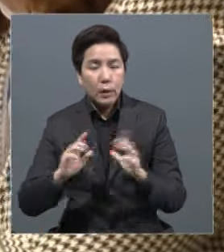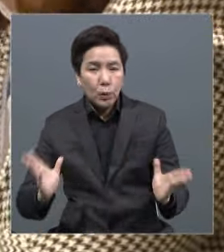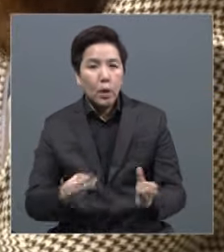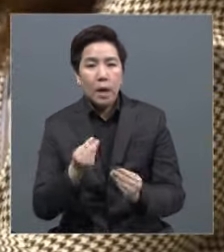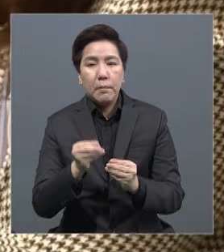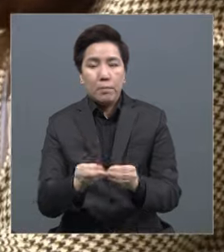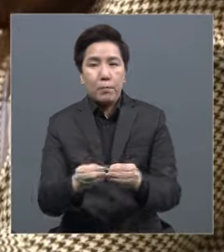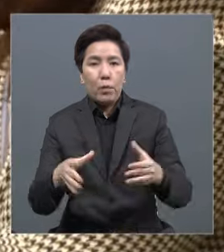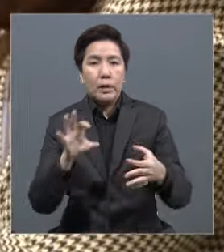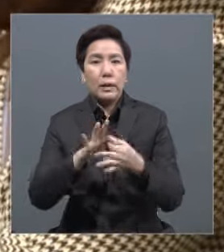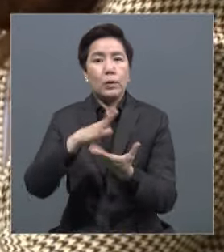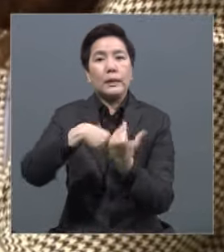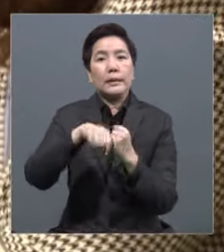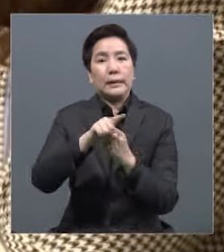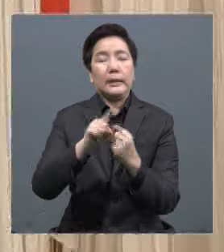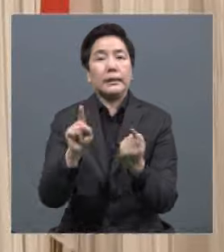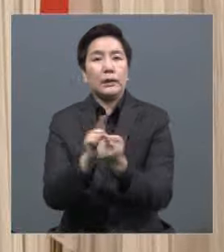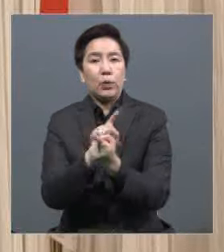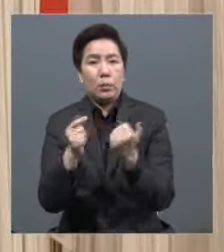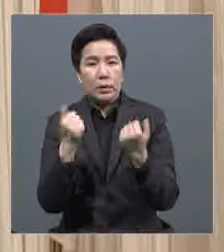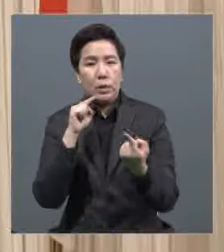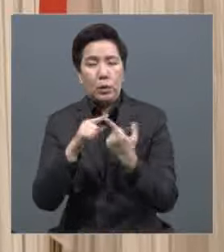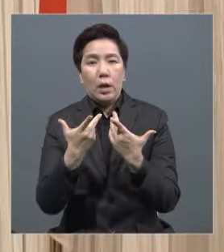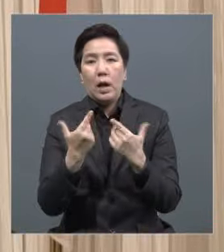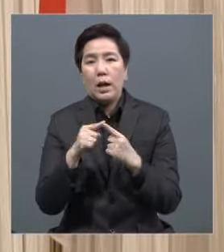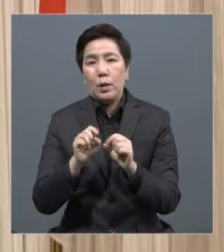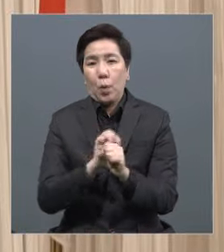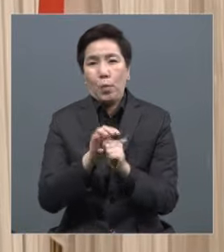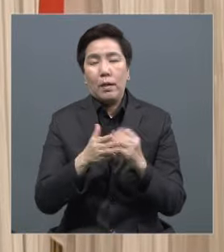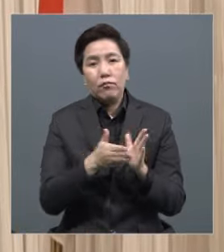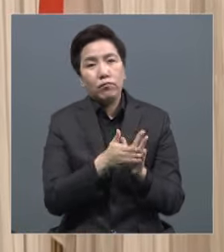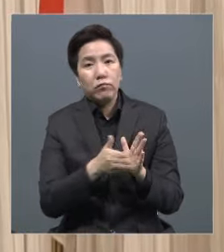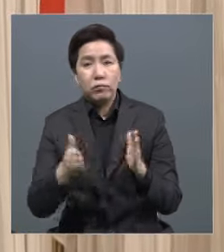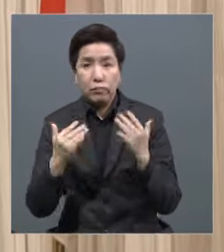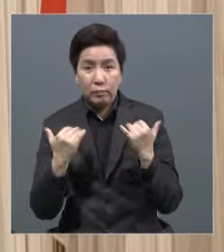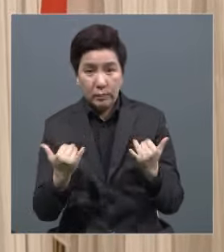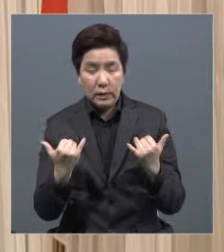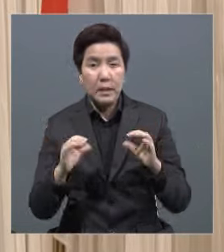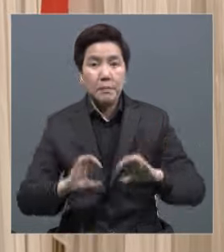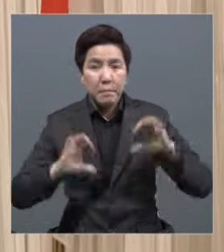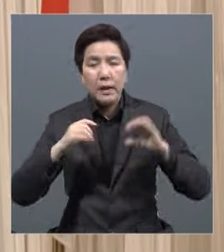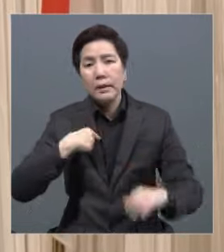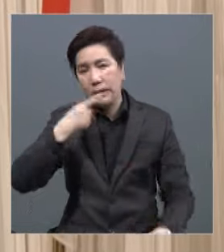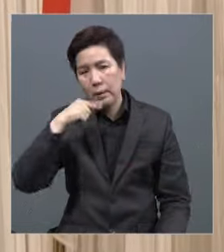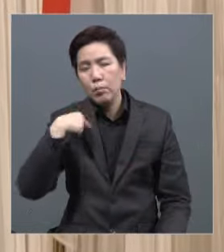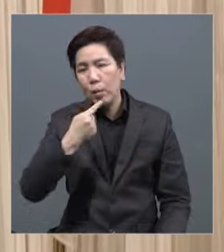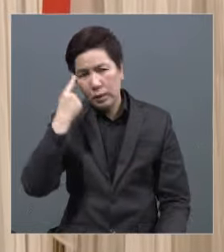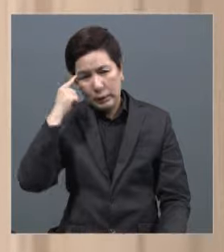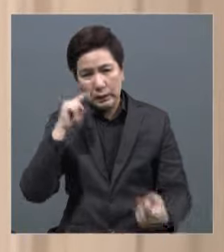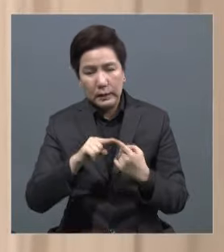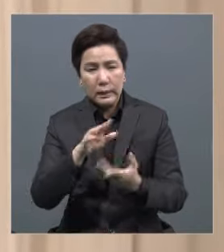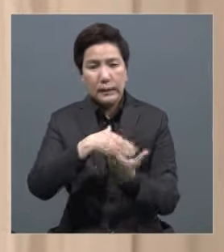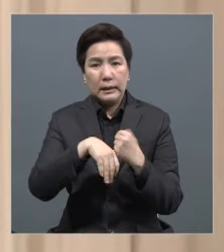เสริมการเติบโตทางเศรษฐกิจและสังคมโดยเฉพาะช่วงหลังการระบาดของโควิด- 199รัฐบาลไทยยืนยันครับให้ความสำคัญกับ